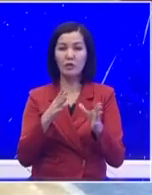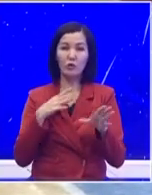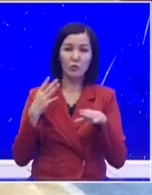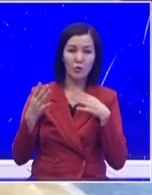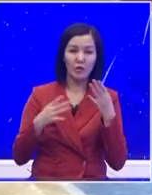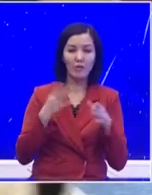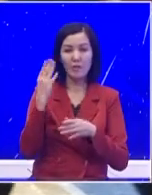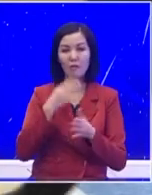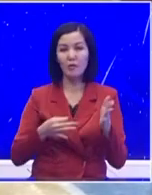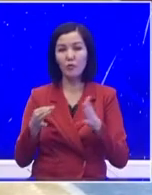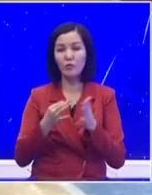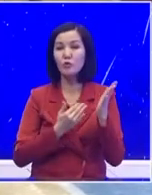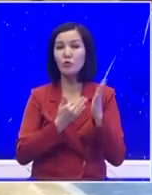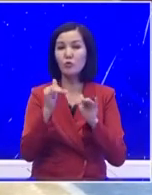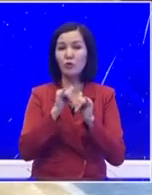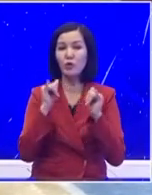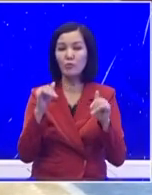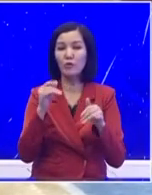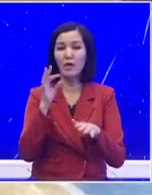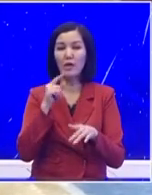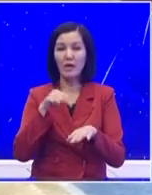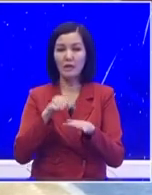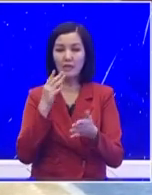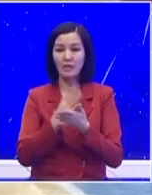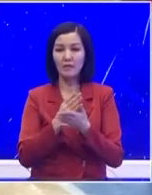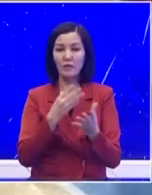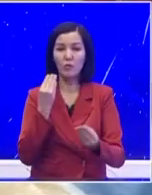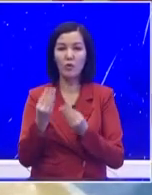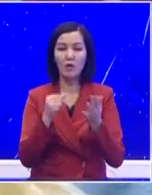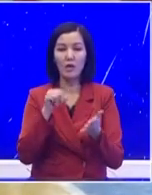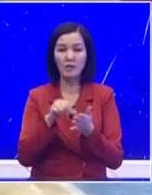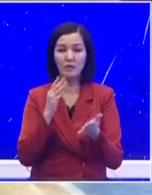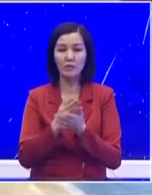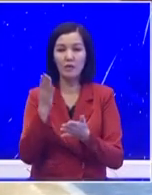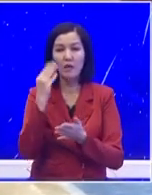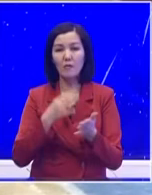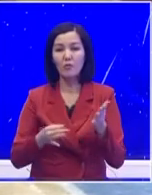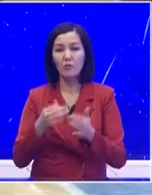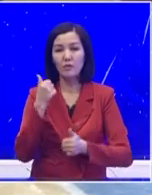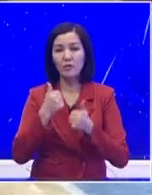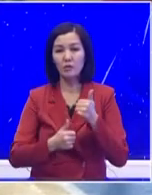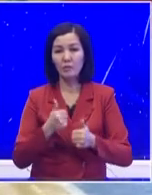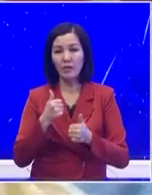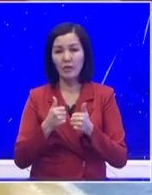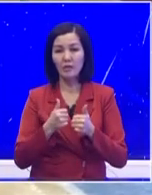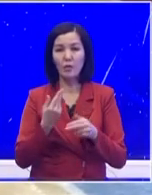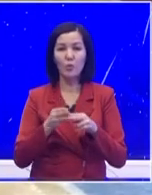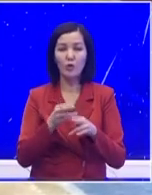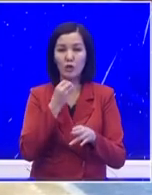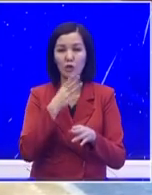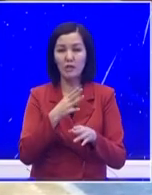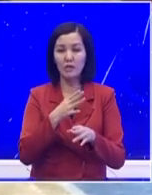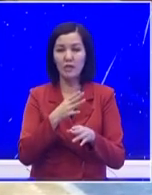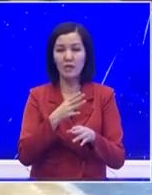облысының командасын жоғары өрлеуге көмектесіп, ойынға қатысып атыр. Алматы облысының чемпионаты өте жақсы